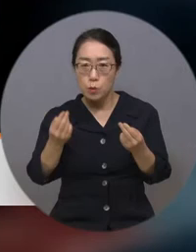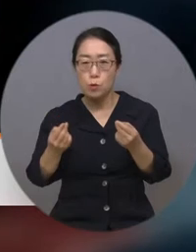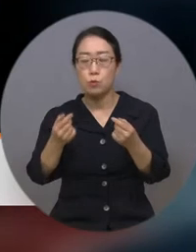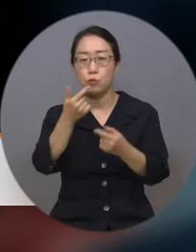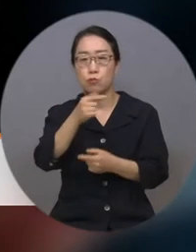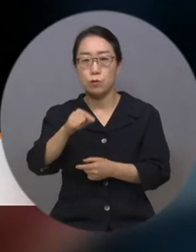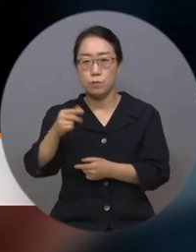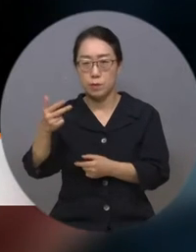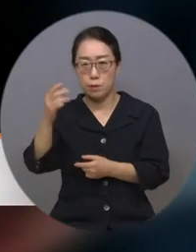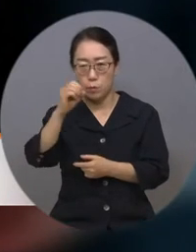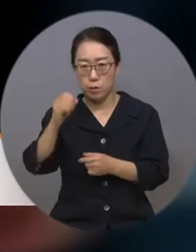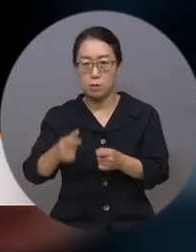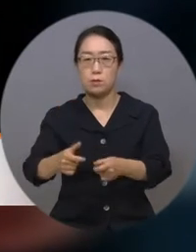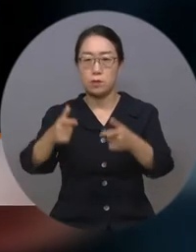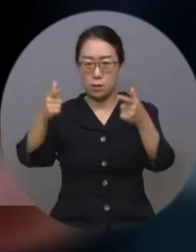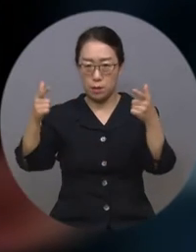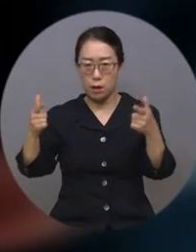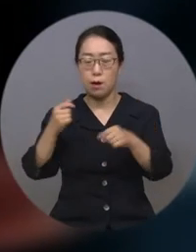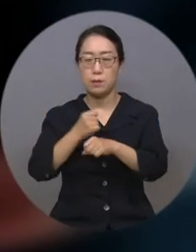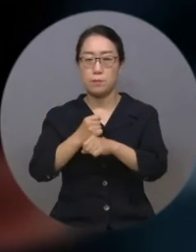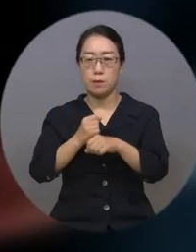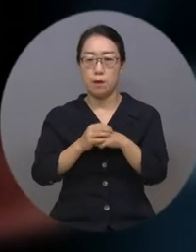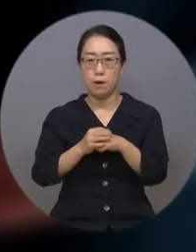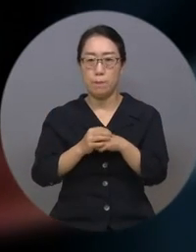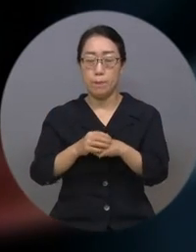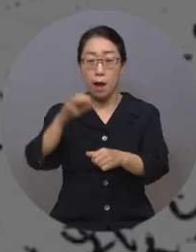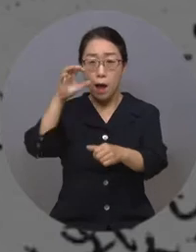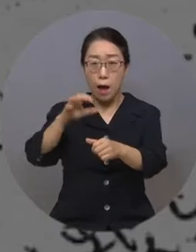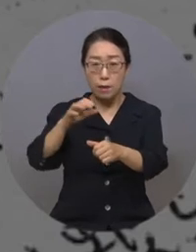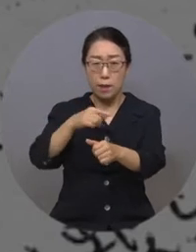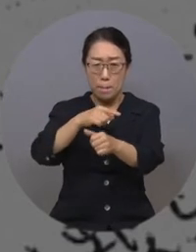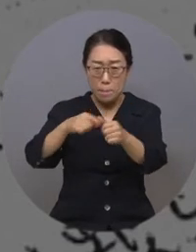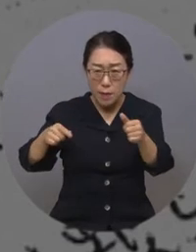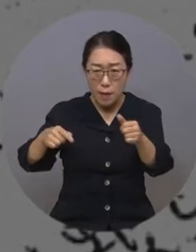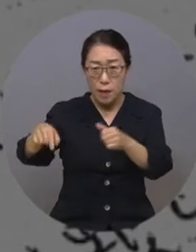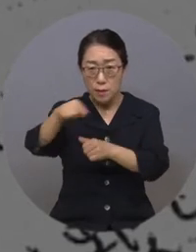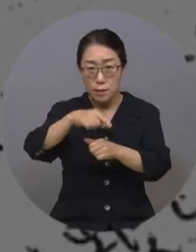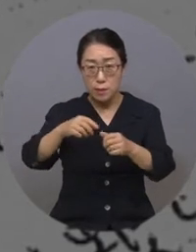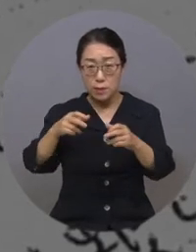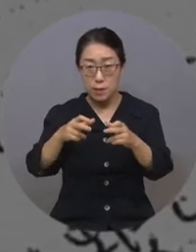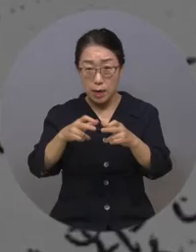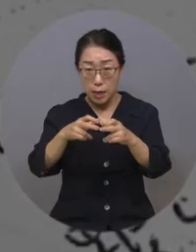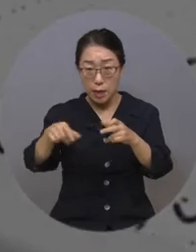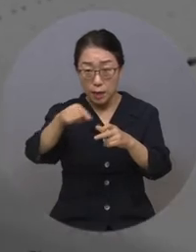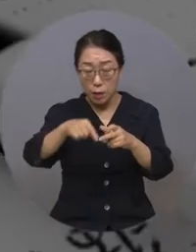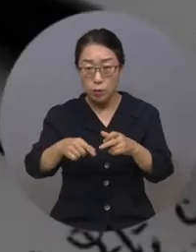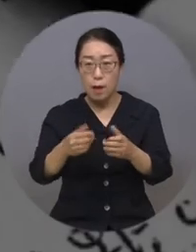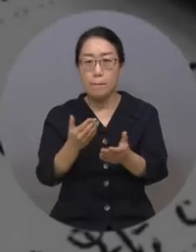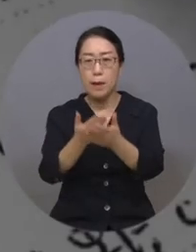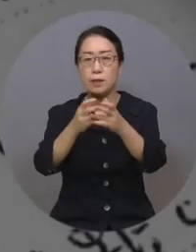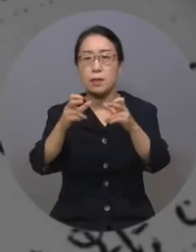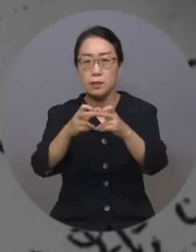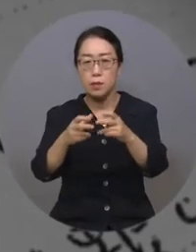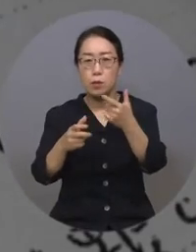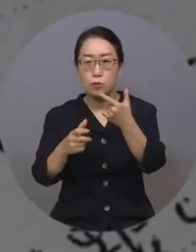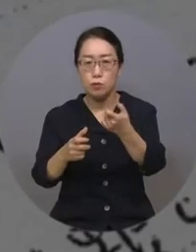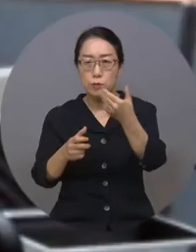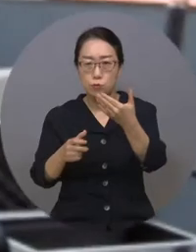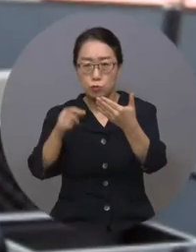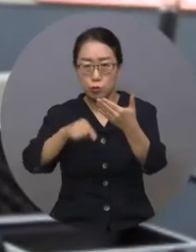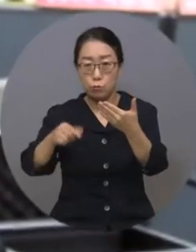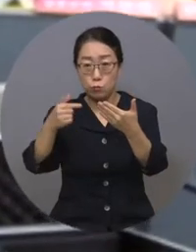것으로 드러났습니다 학대 피해 장애인 중 발달장애인 에 비율은 69.6% 로